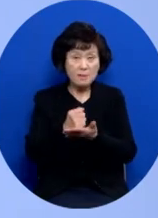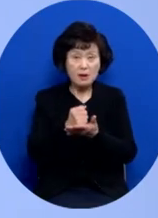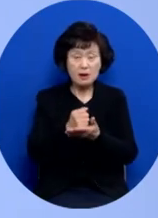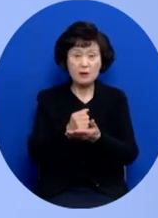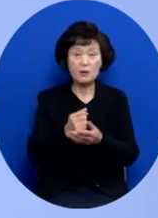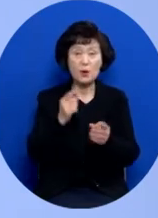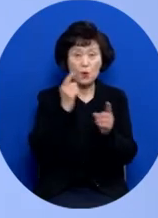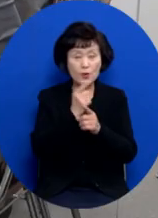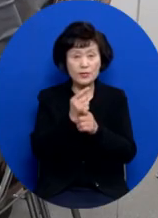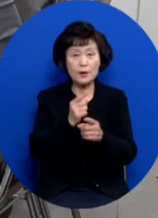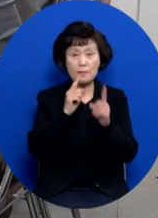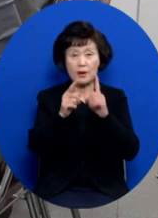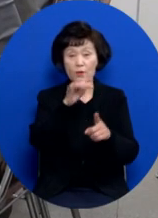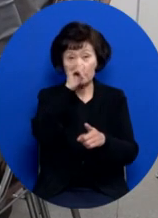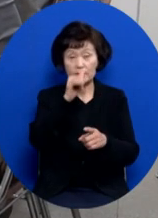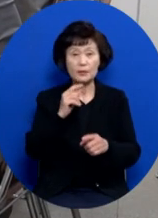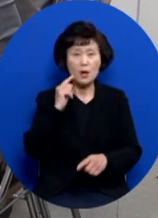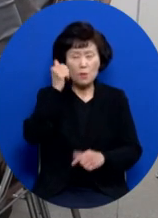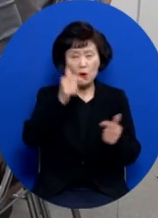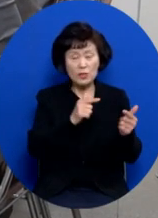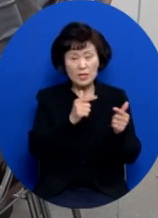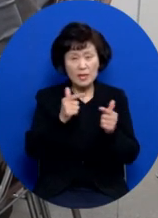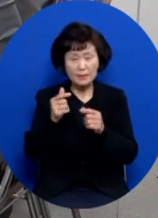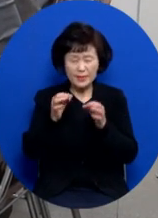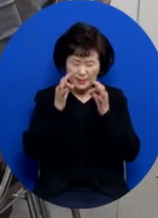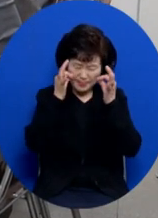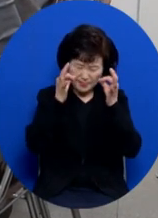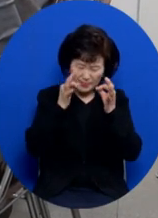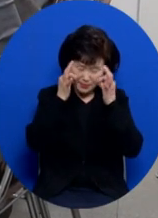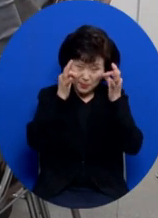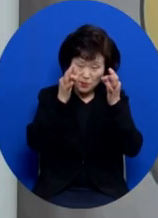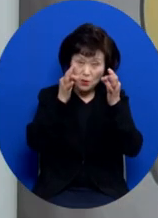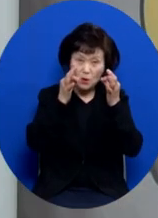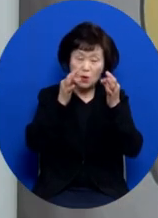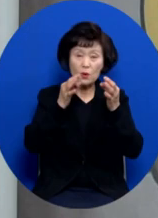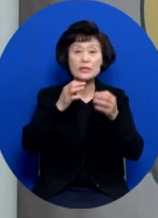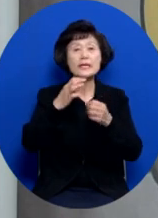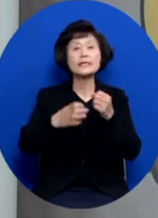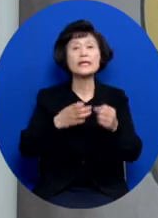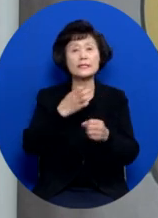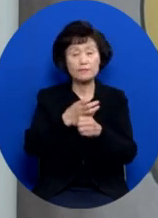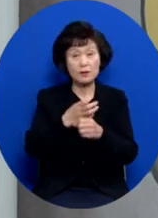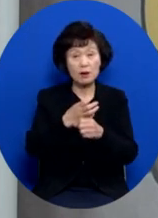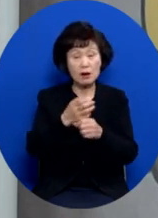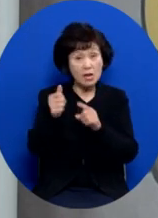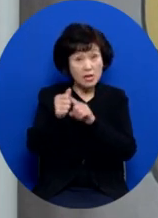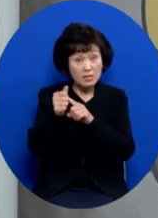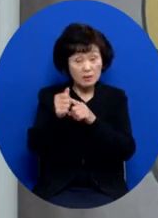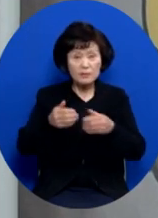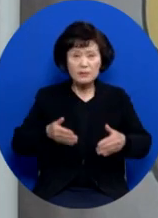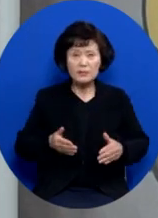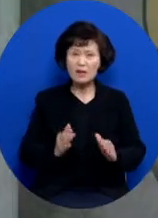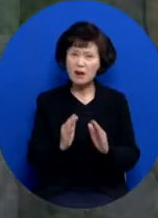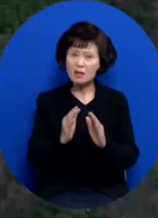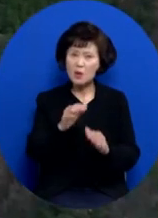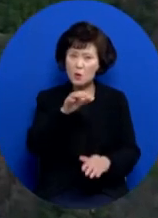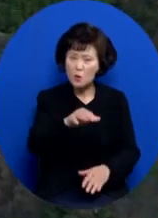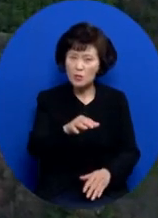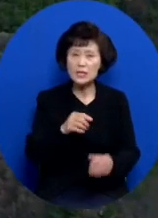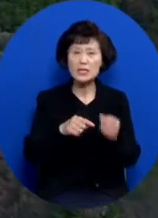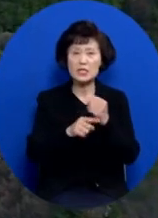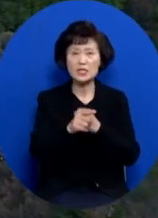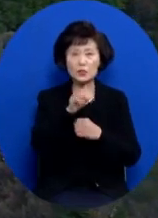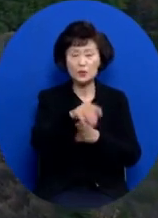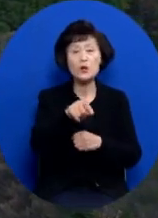금산을 지키려는 목회자들의 사투는 벌써 40년째입니다 교주 정명석이 태어났던 이유로 jms가 이곳